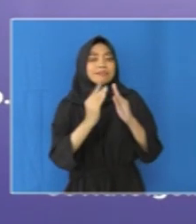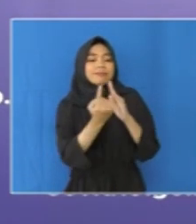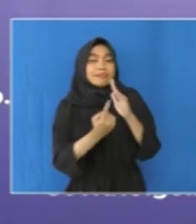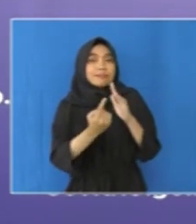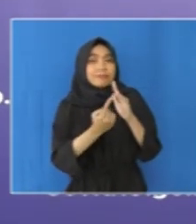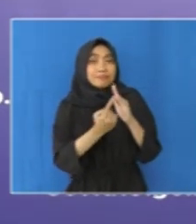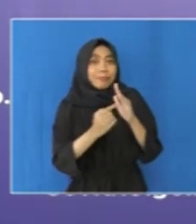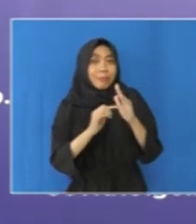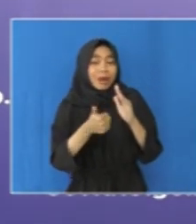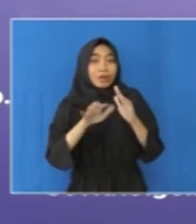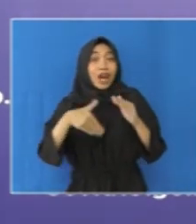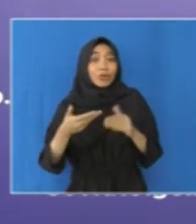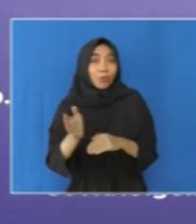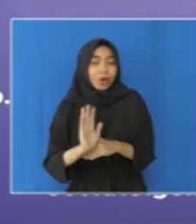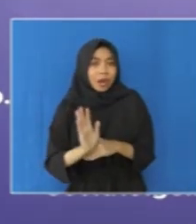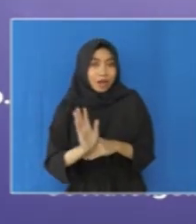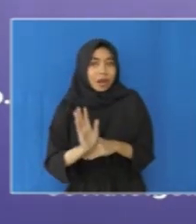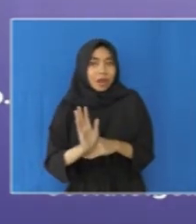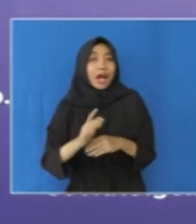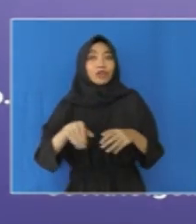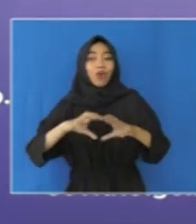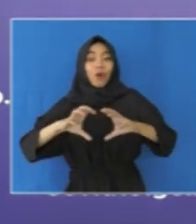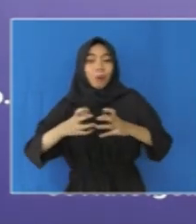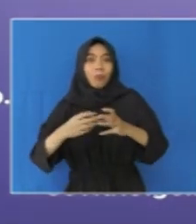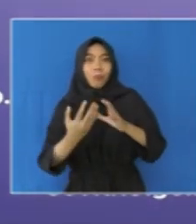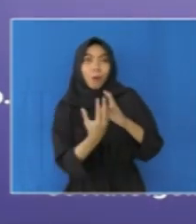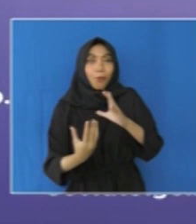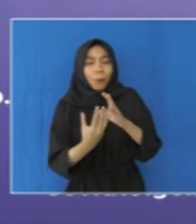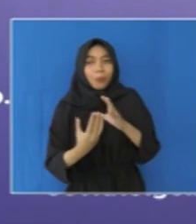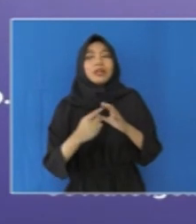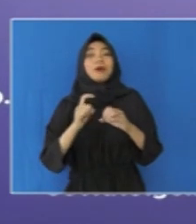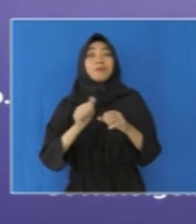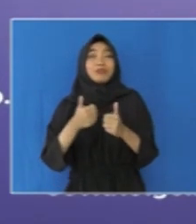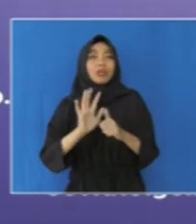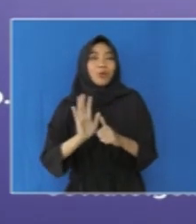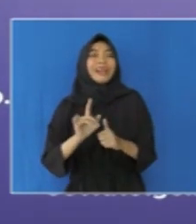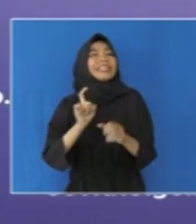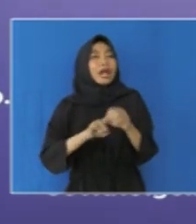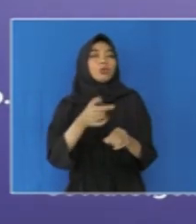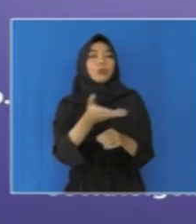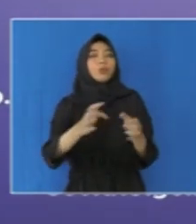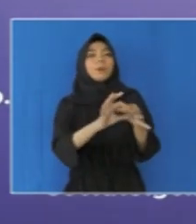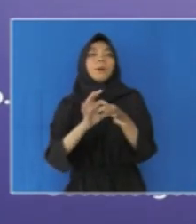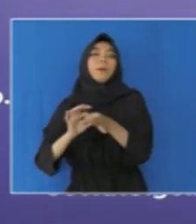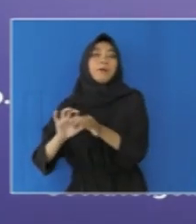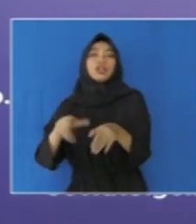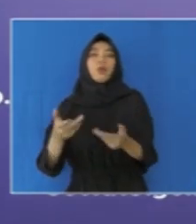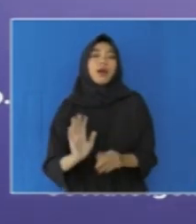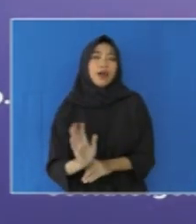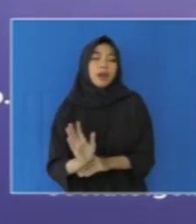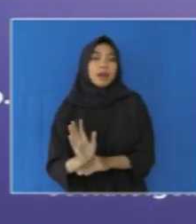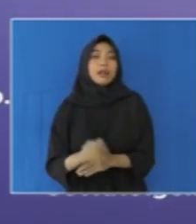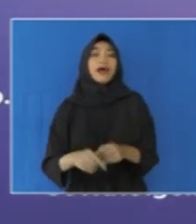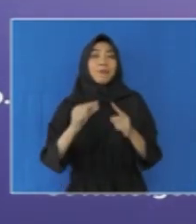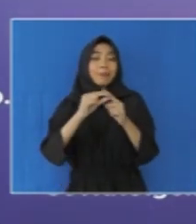baik perorangan maupun dalam kelompok dan kepatuhan dalam menerima menerapkan